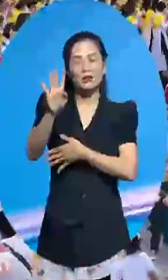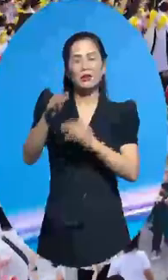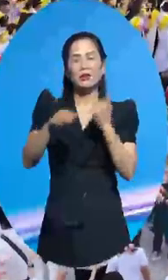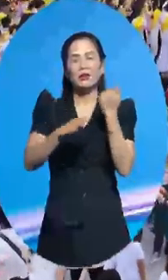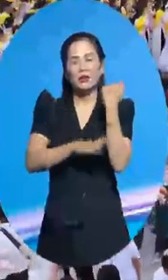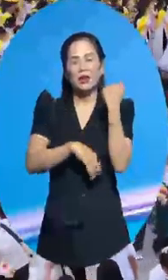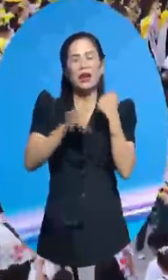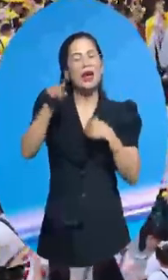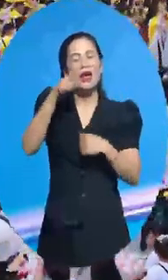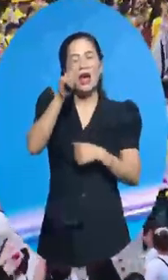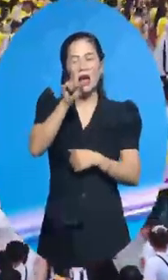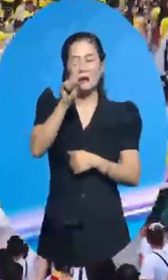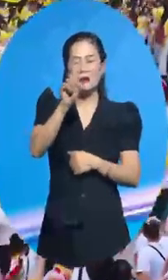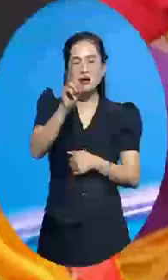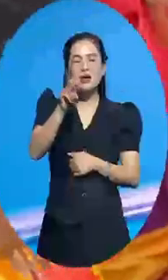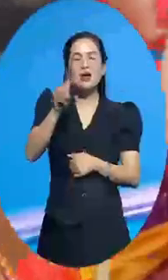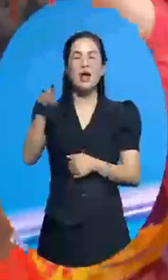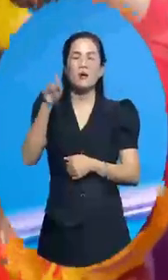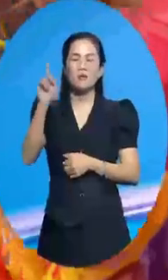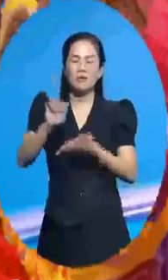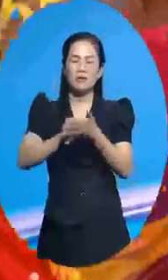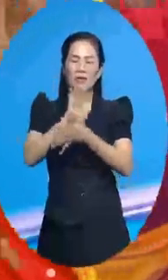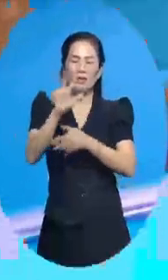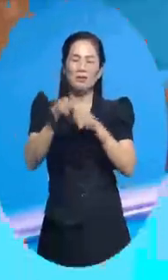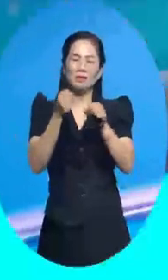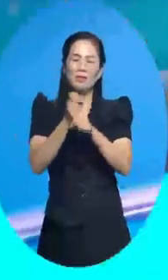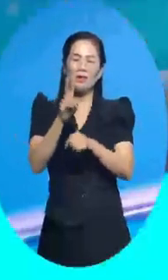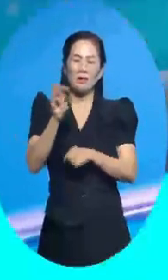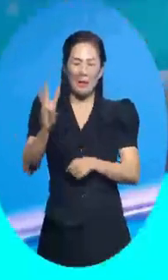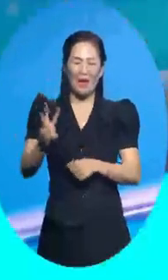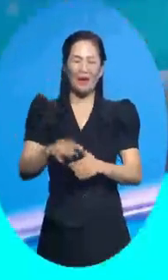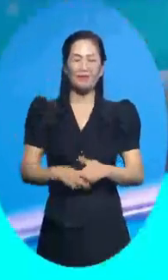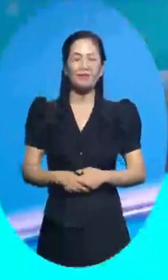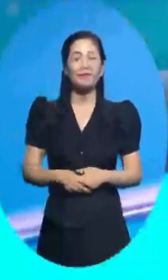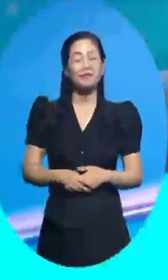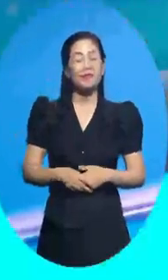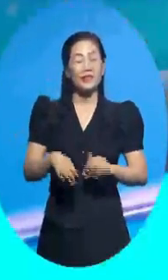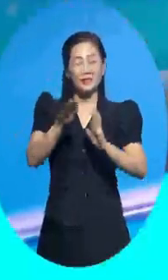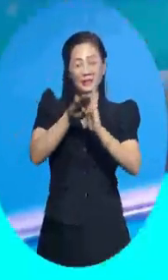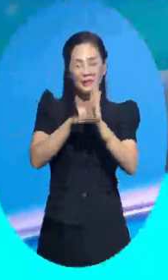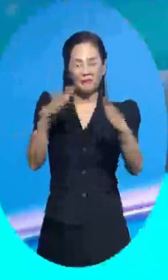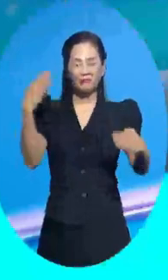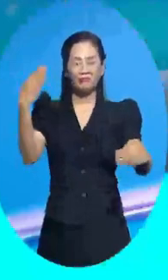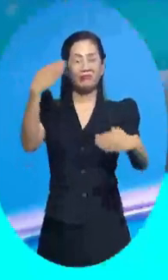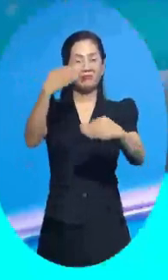5 năm 2023. Thông tin vừa rồi đã khép lại bản